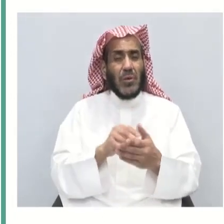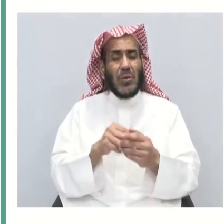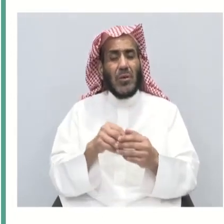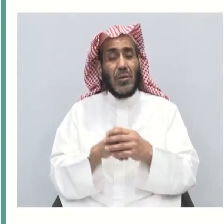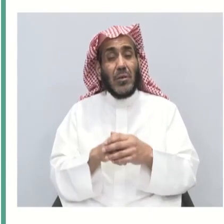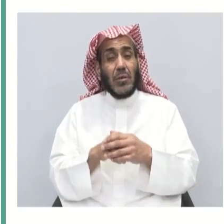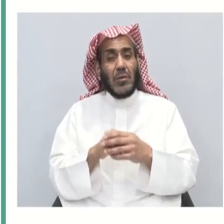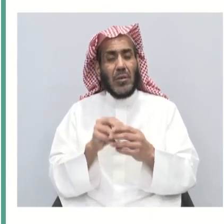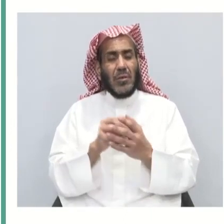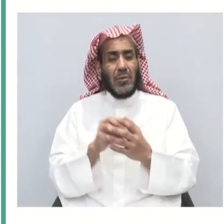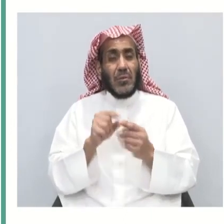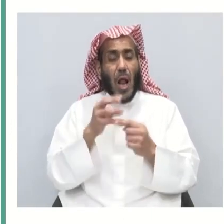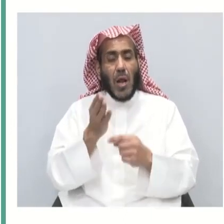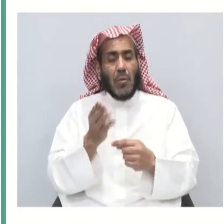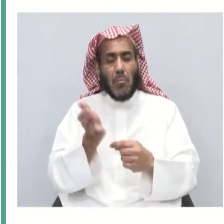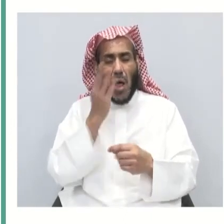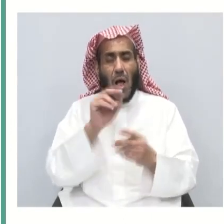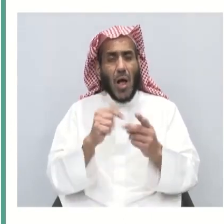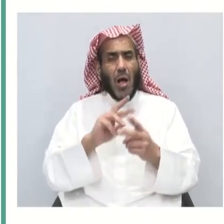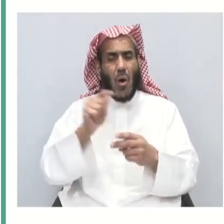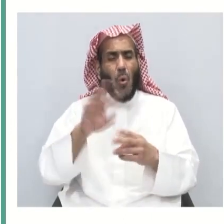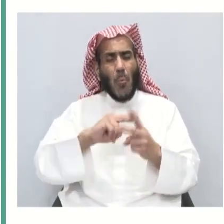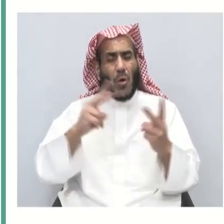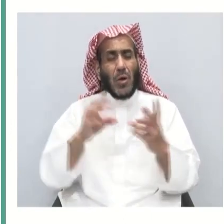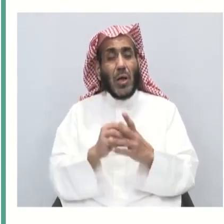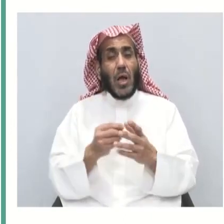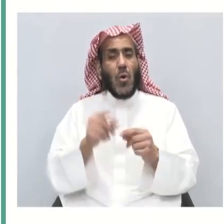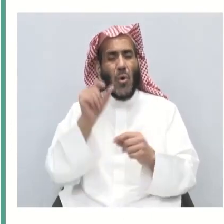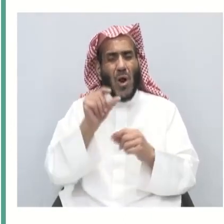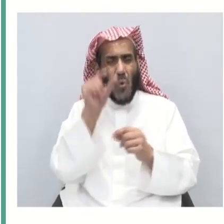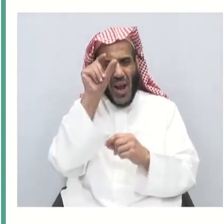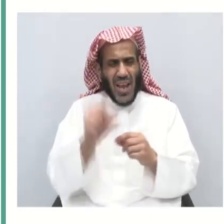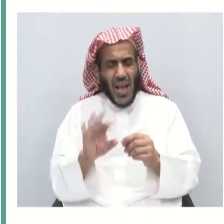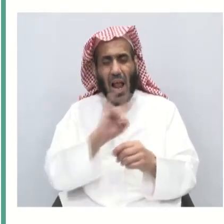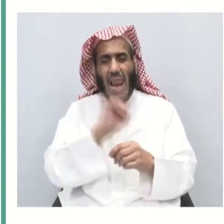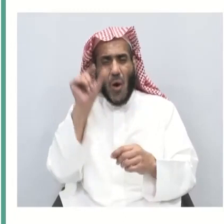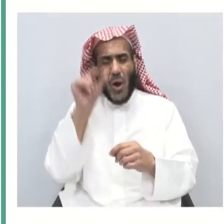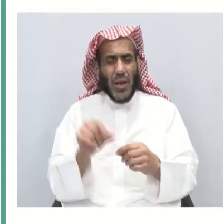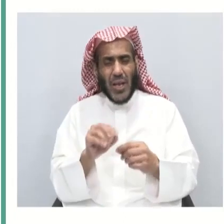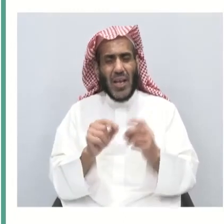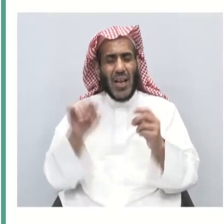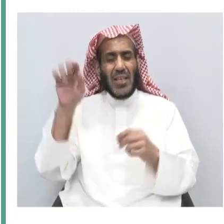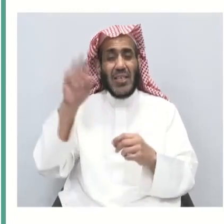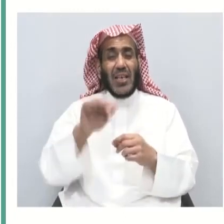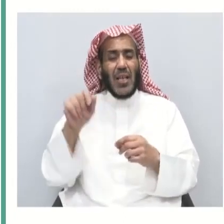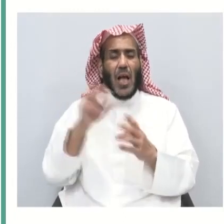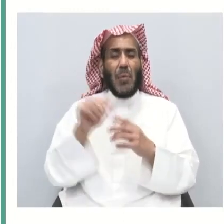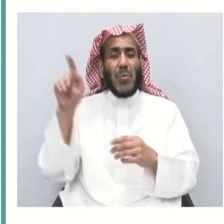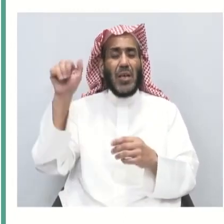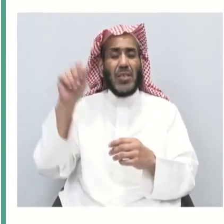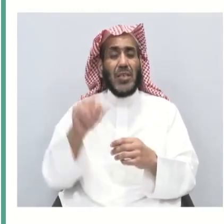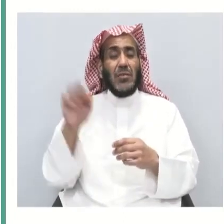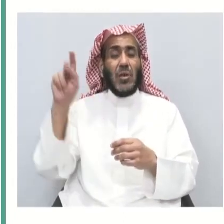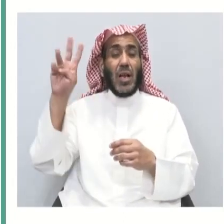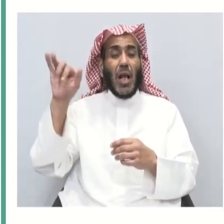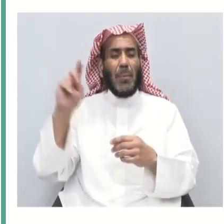طريق الماء والمواد الأخرى، هل هي الوعائية، اللاوعائية، الحزازيات أم حشيشات